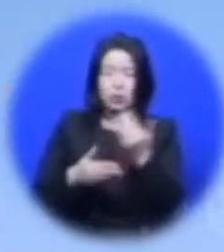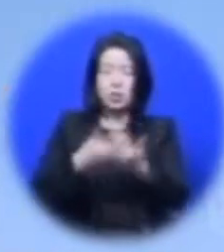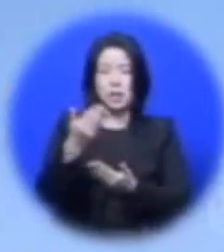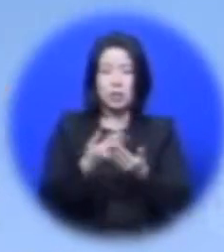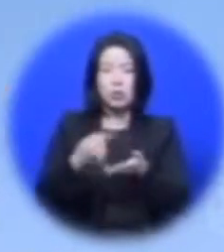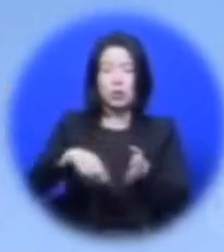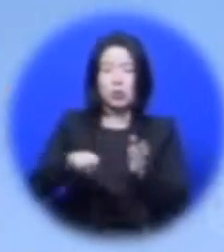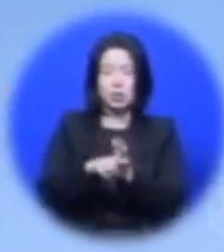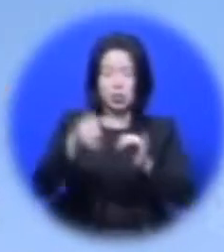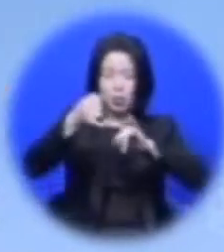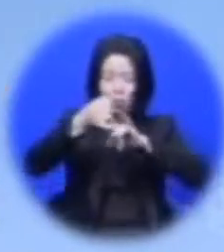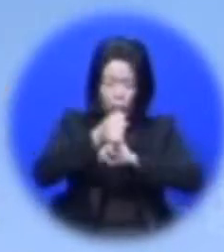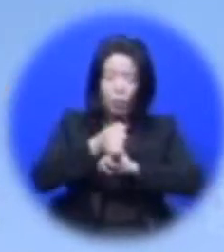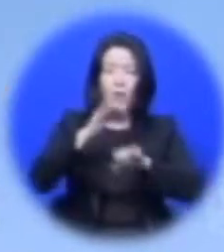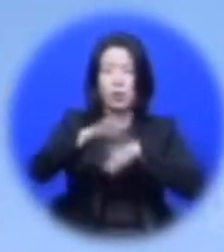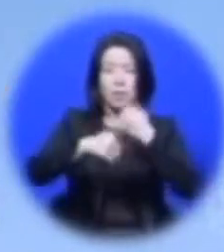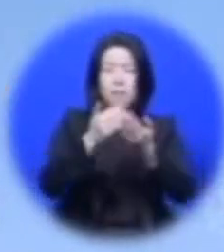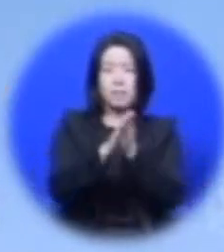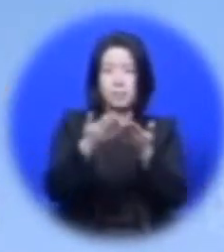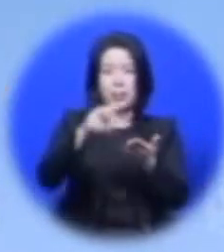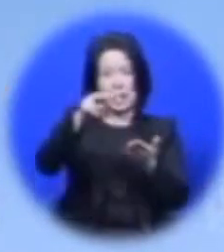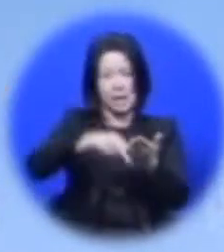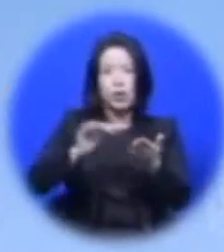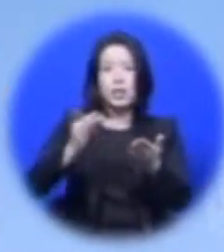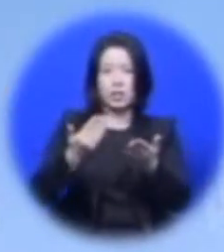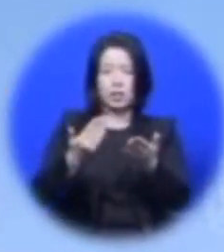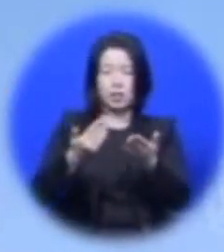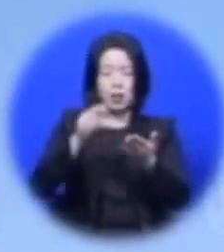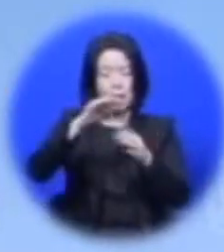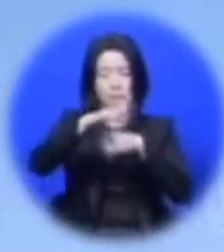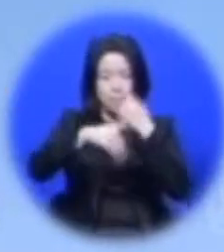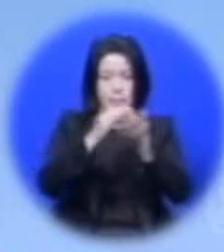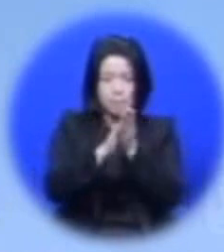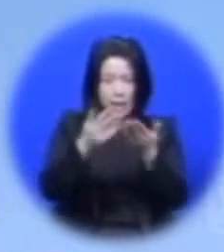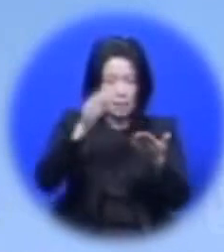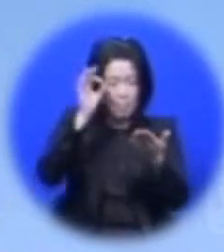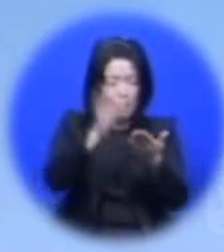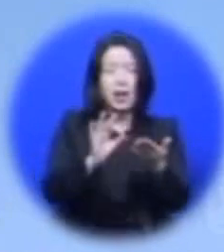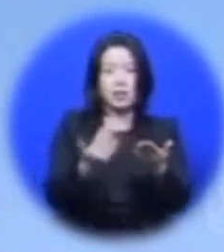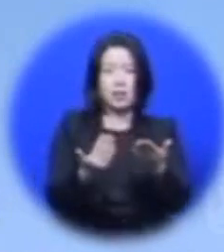반드시 말씀을 보아야 됩니다. 말씀을 보아야 돼요.